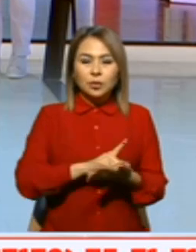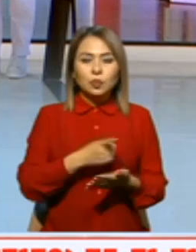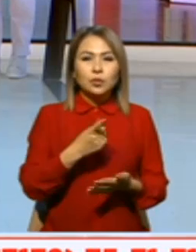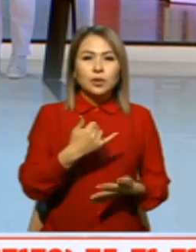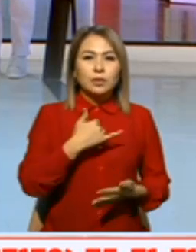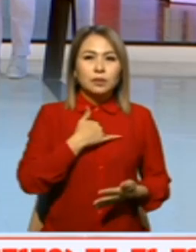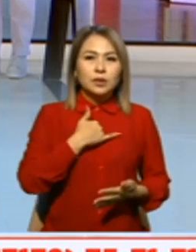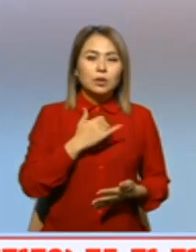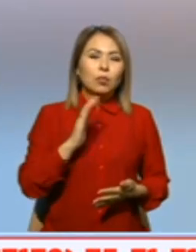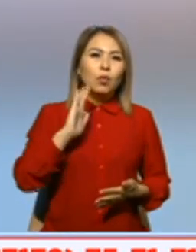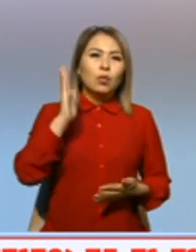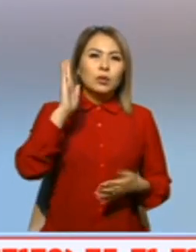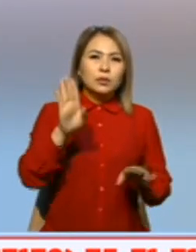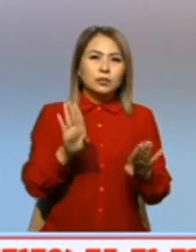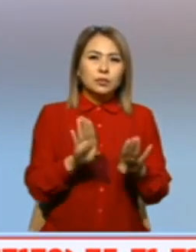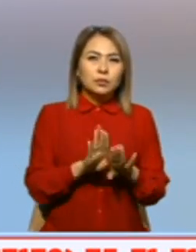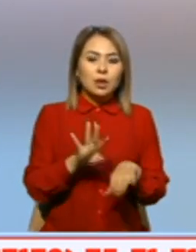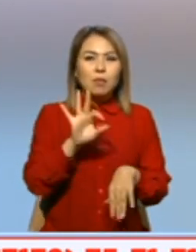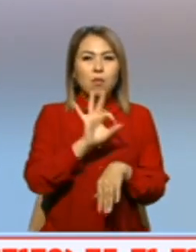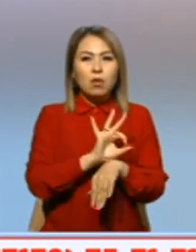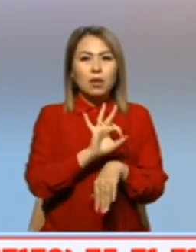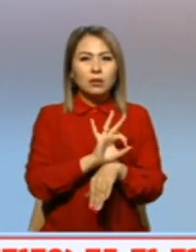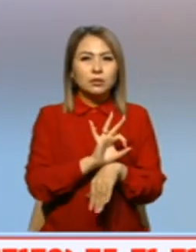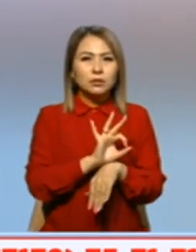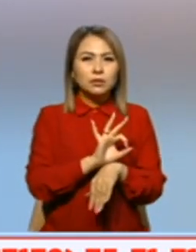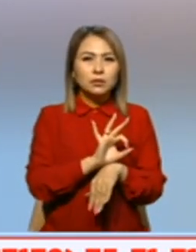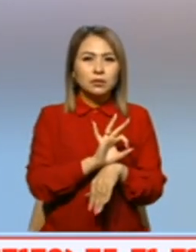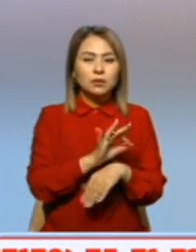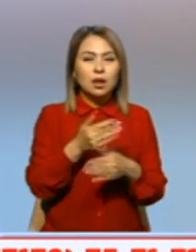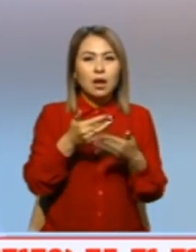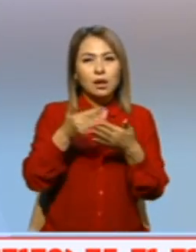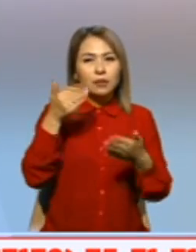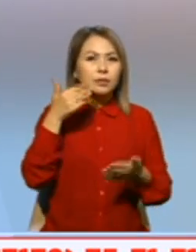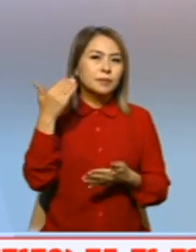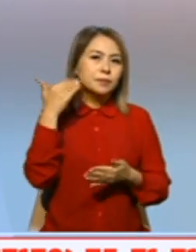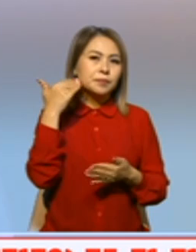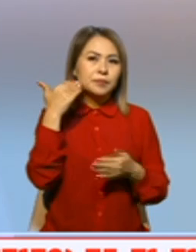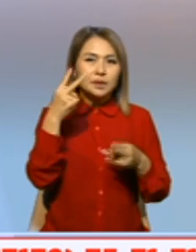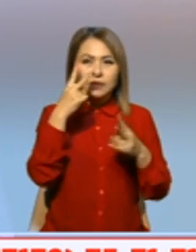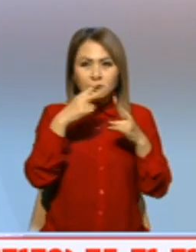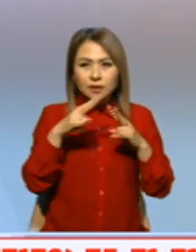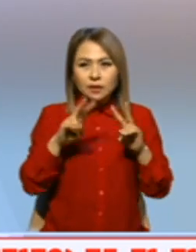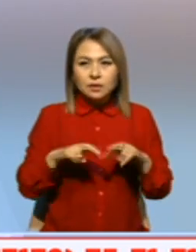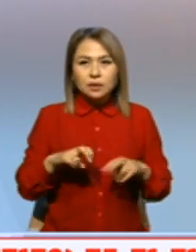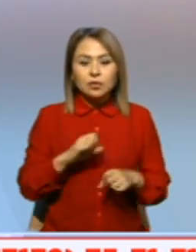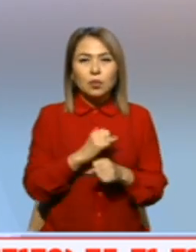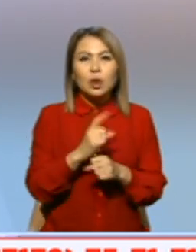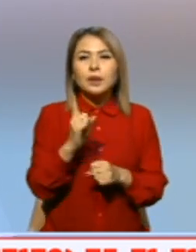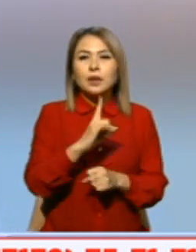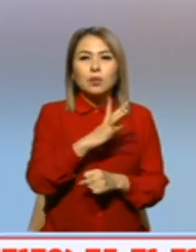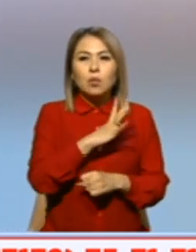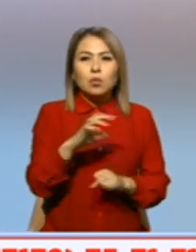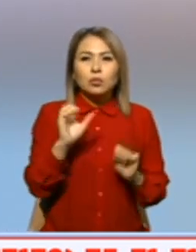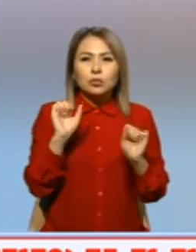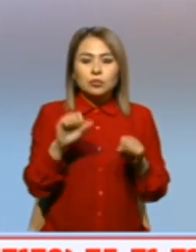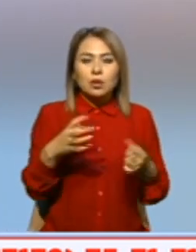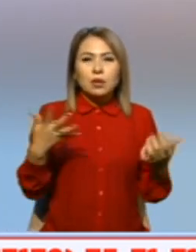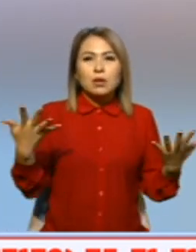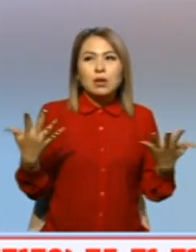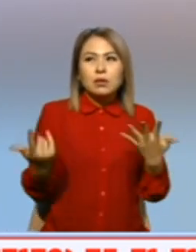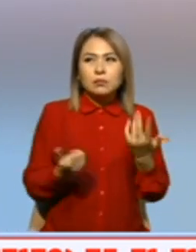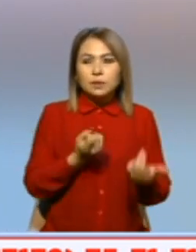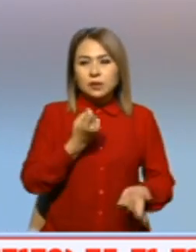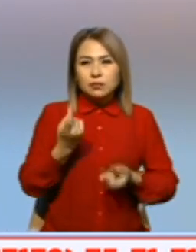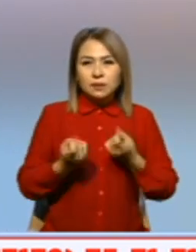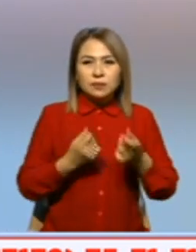біз болашақта болатын аурулардың болжам жасай аламыз, не болуы мүмкін, балада қандай көріністер